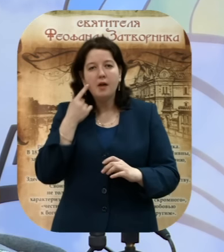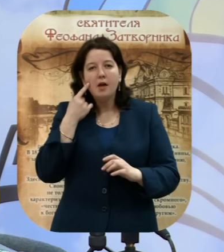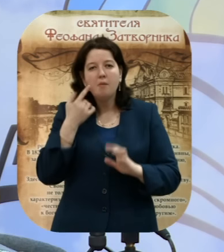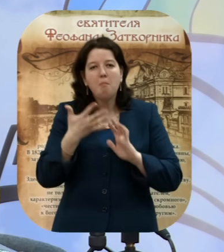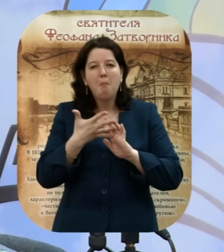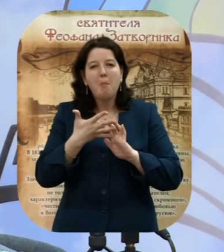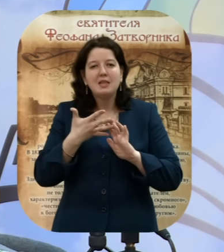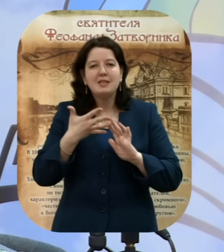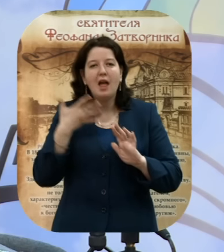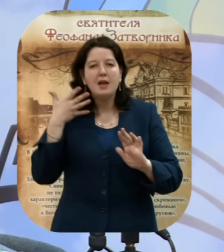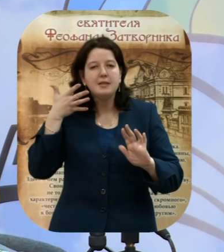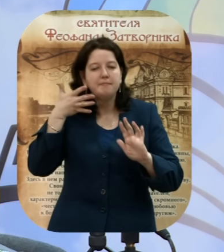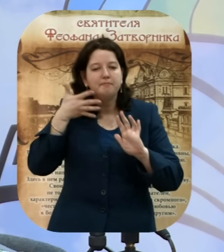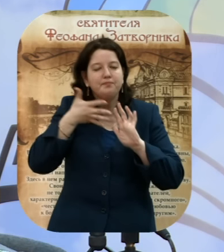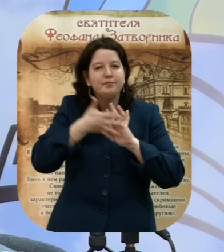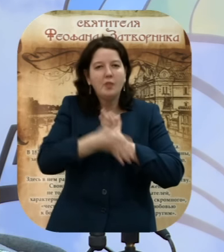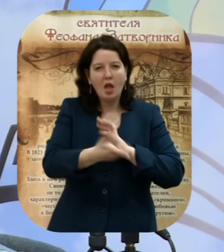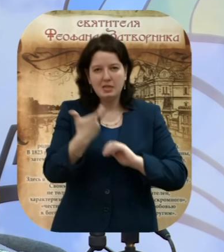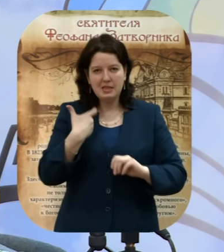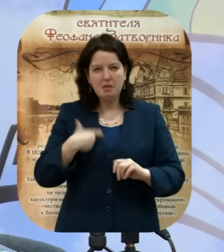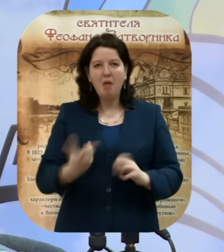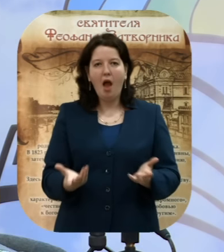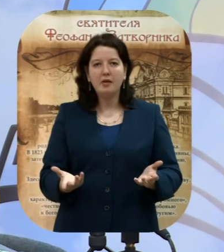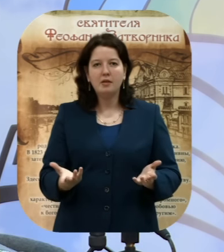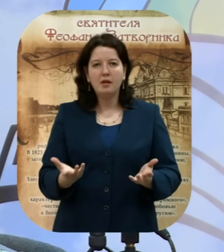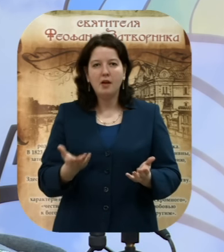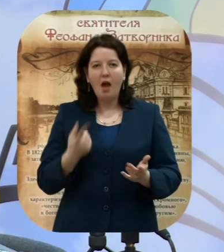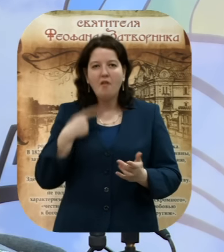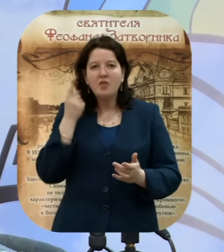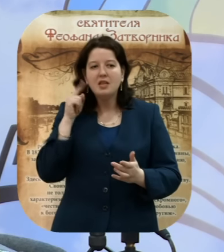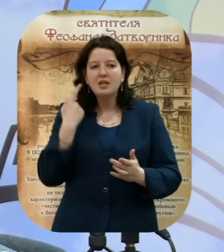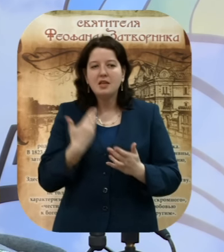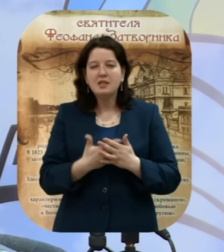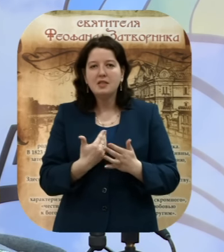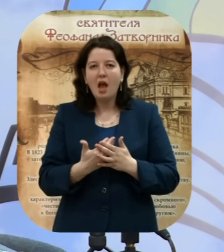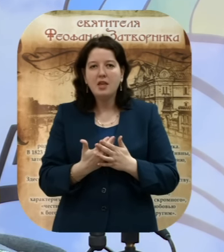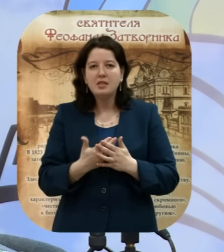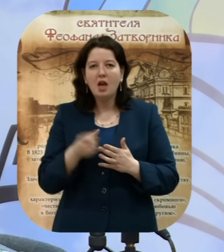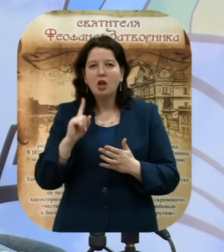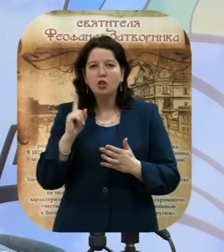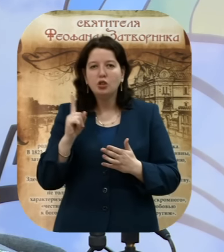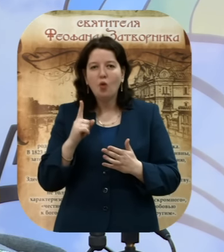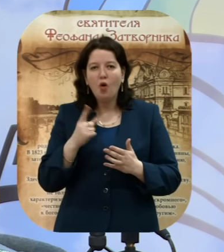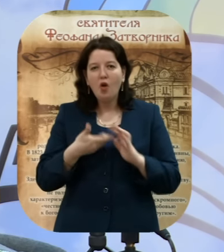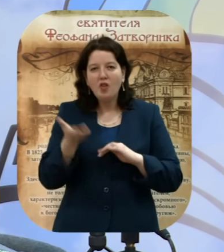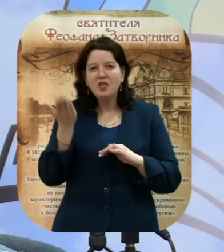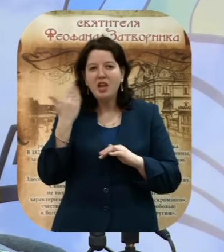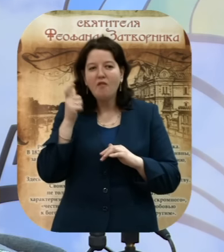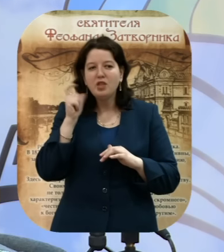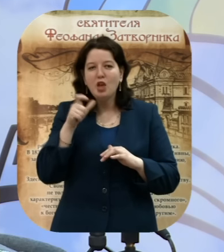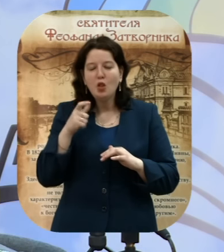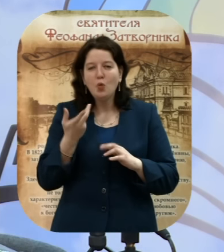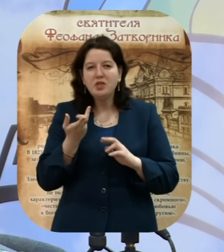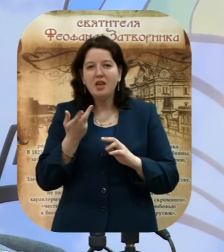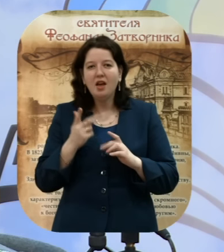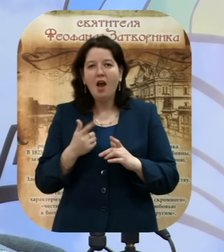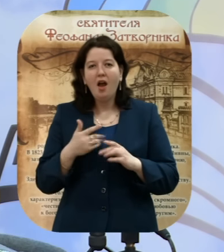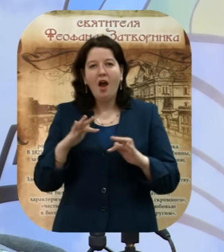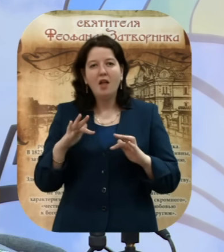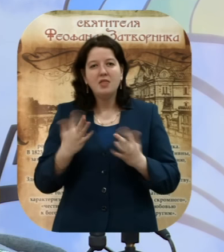познание себя. А, кстати, вы знаете, даже древние приходили к этому. Однажды рассказывает